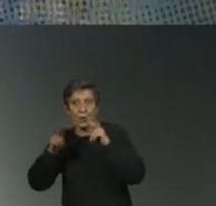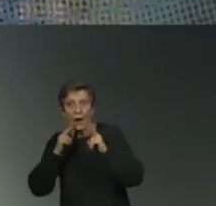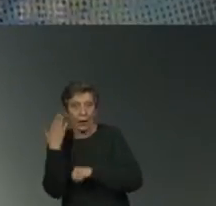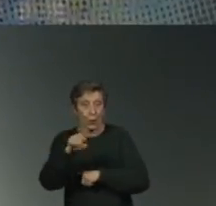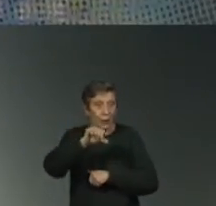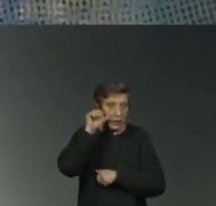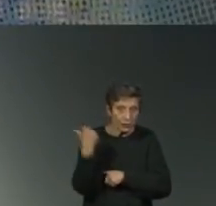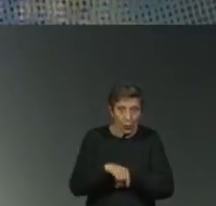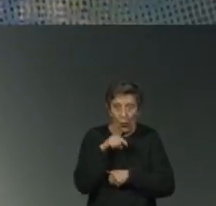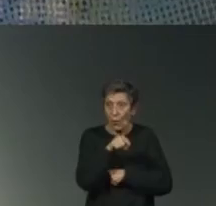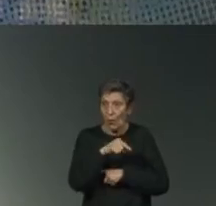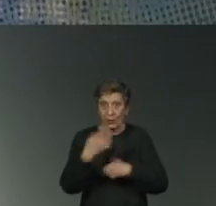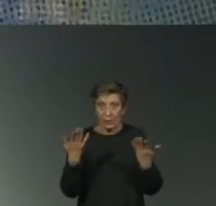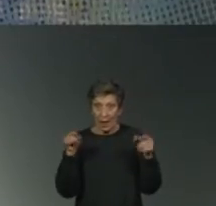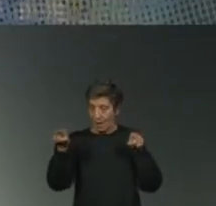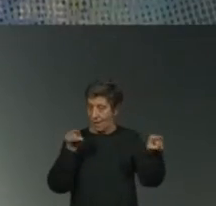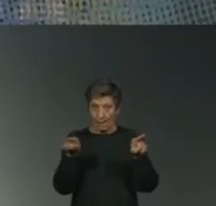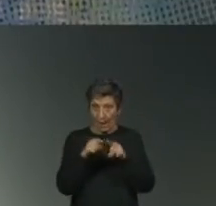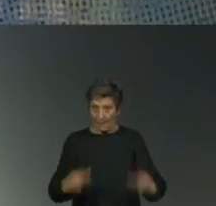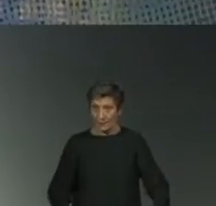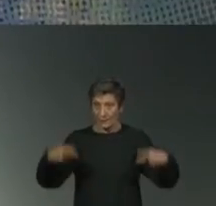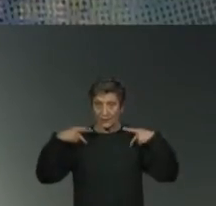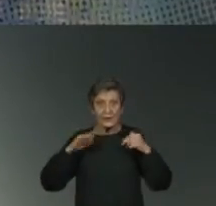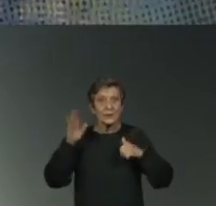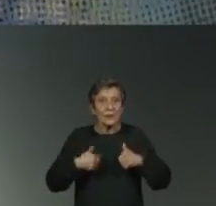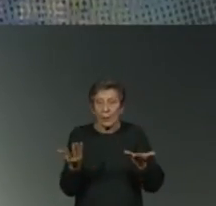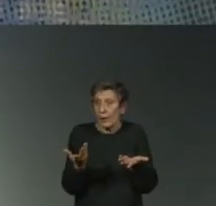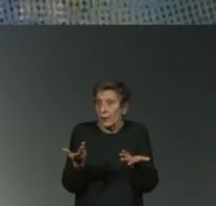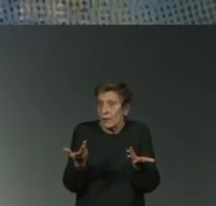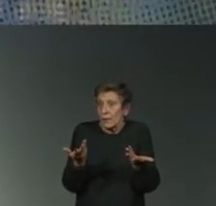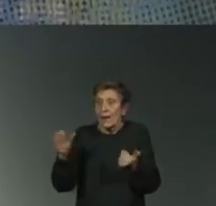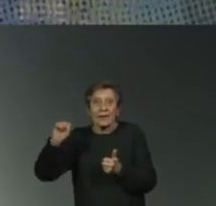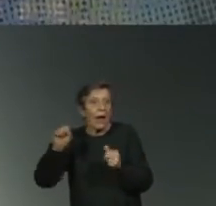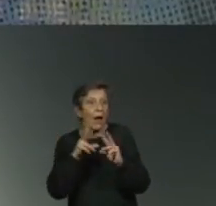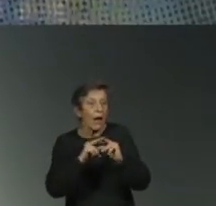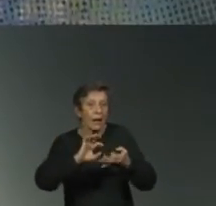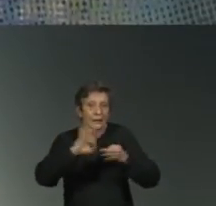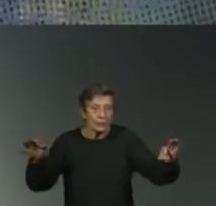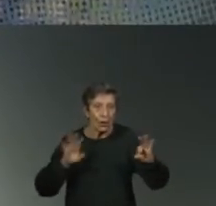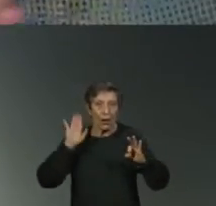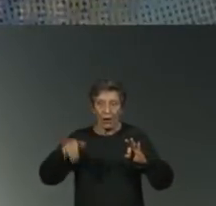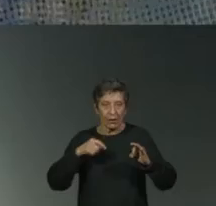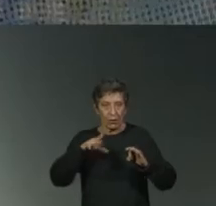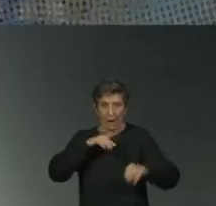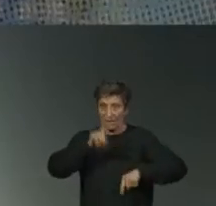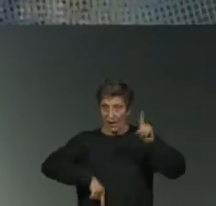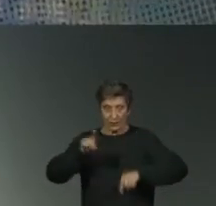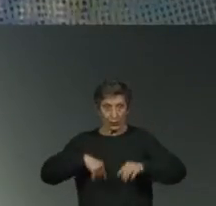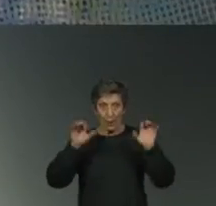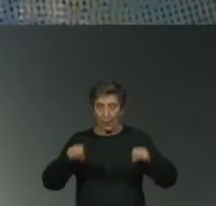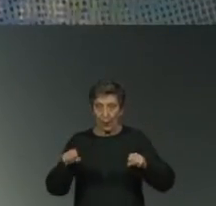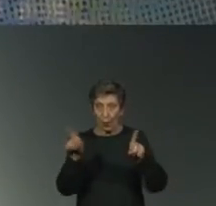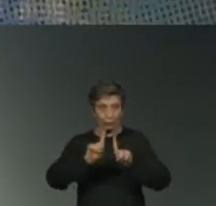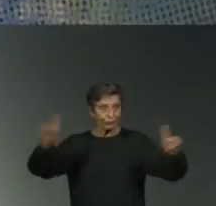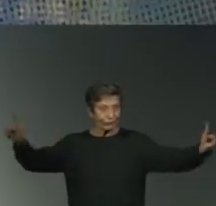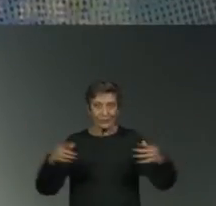lorsque l'écrivain fait intervenir des variations dans l'histoire que lui a racontée Sarah, eh bien, elles vont s'écarter l'une de l'autre. On verra Sarah vivre une chose